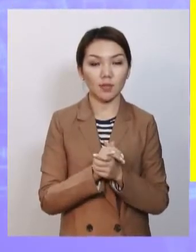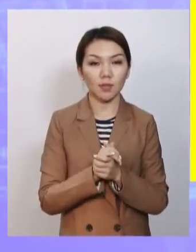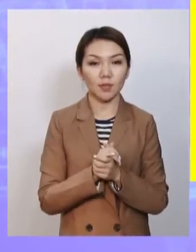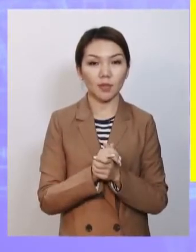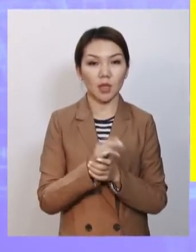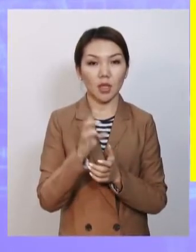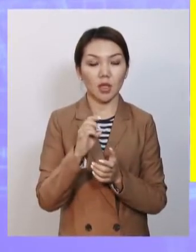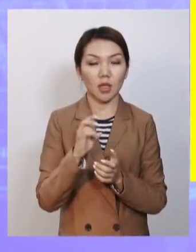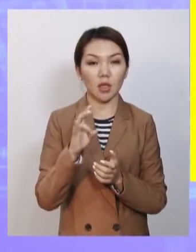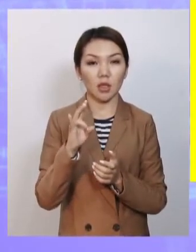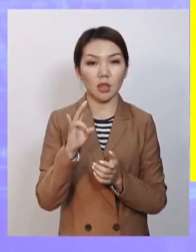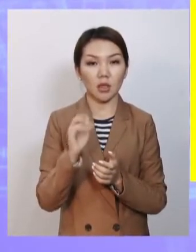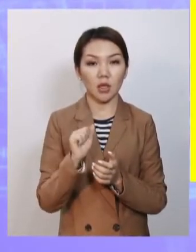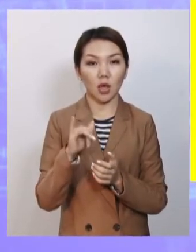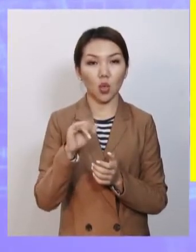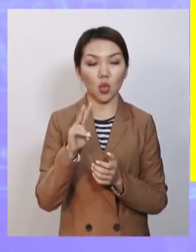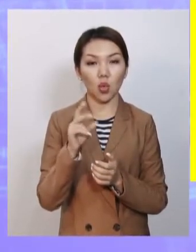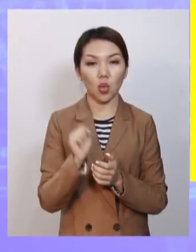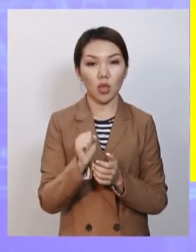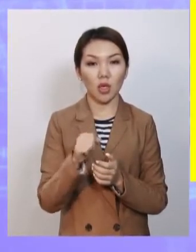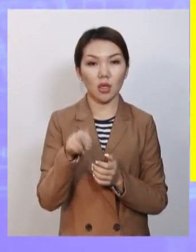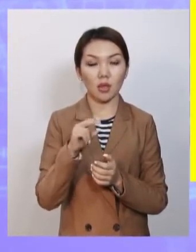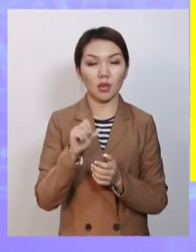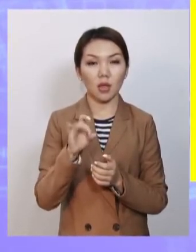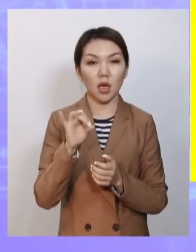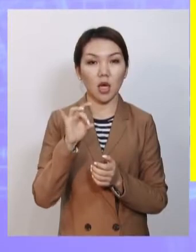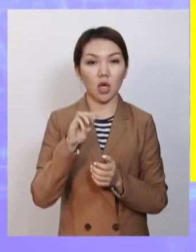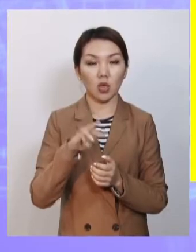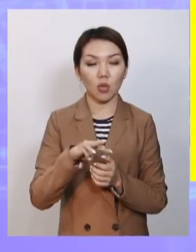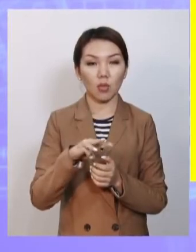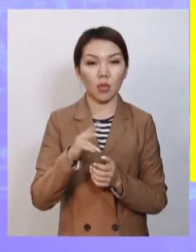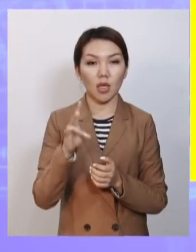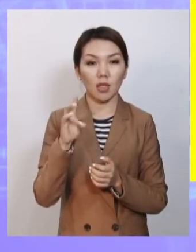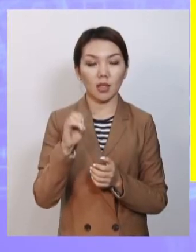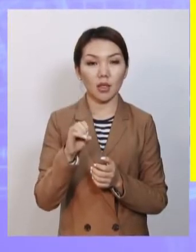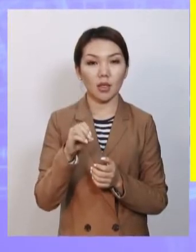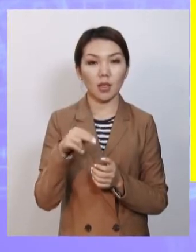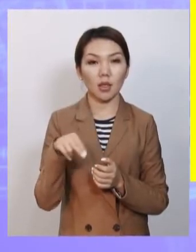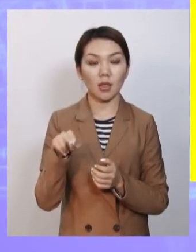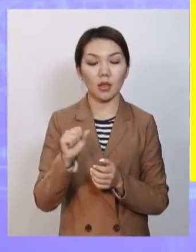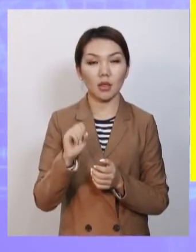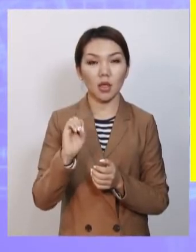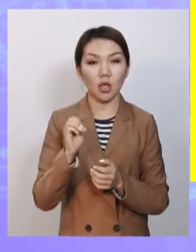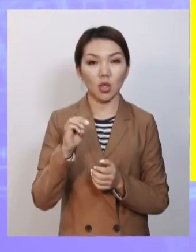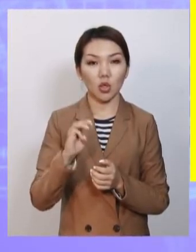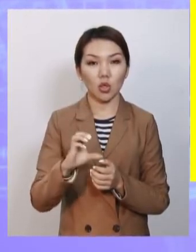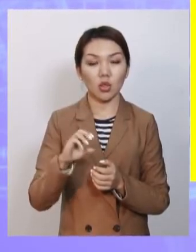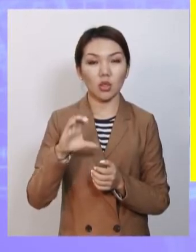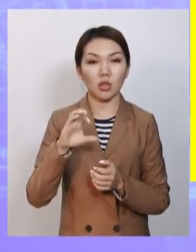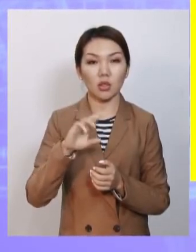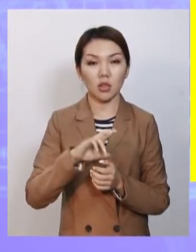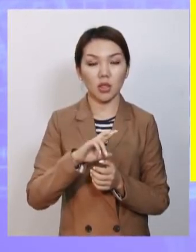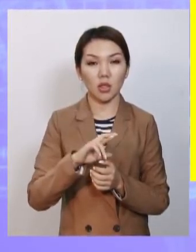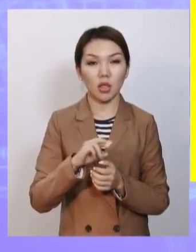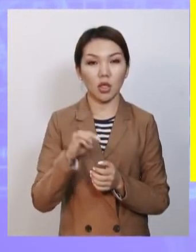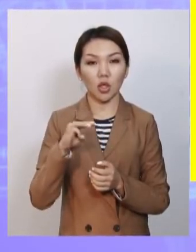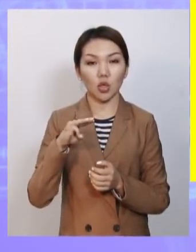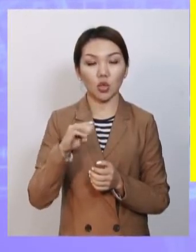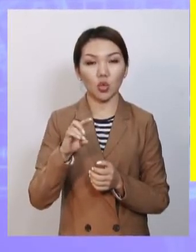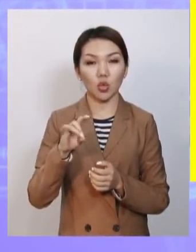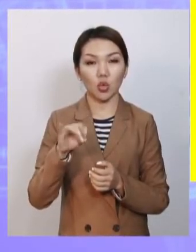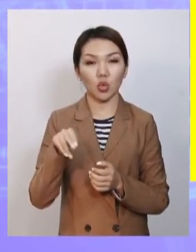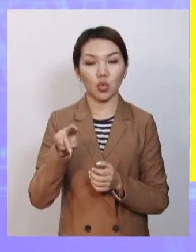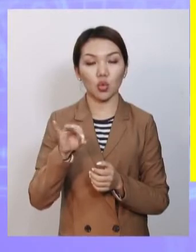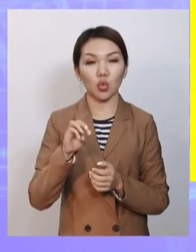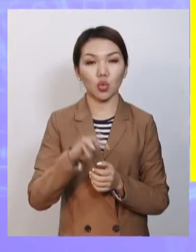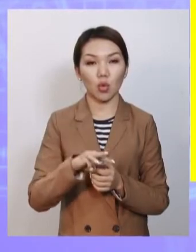наука даром не дается наука трудом берется ребята как